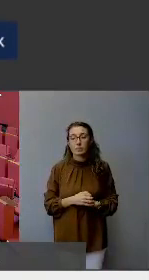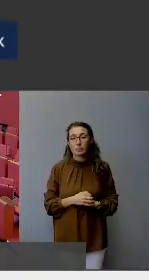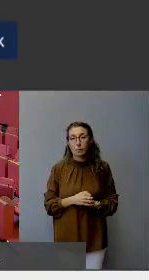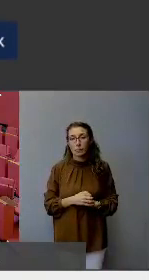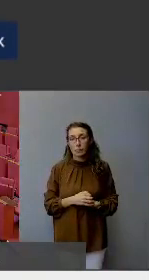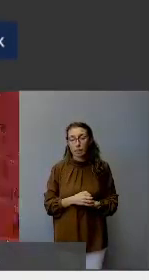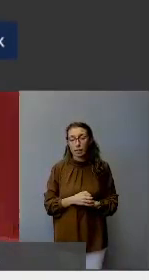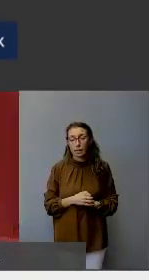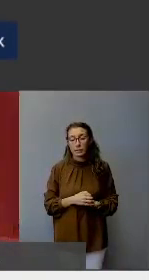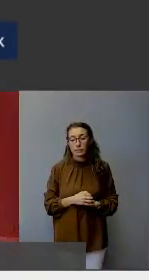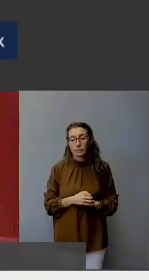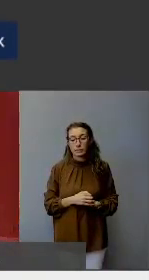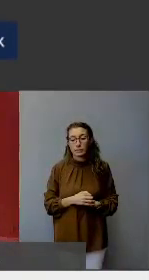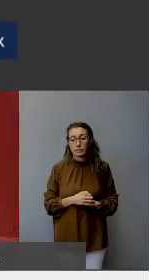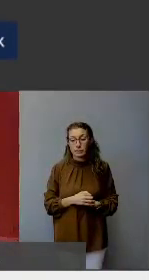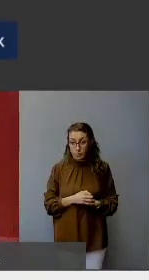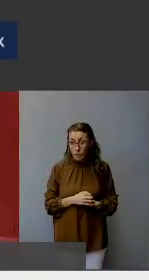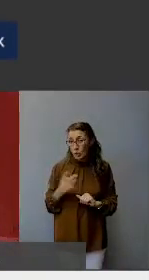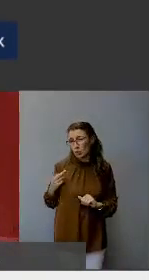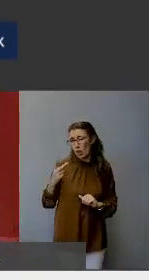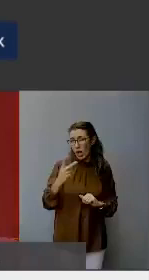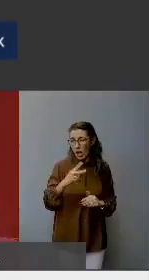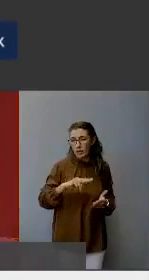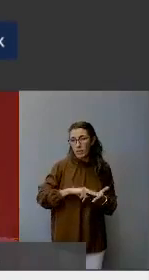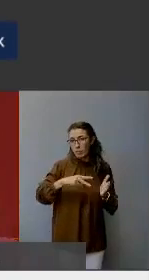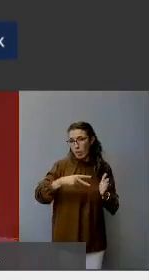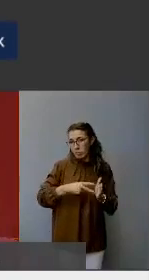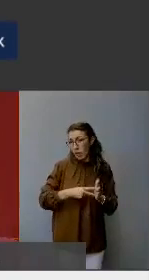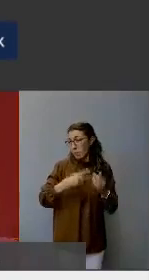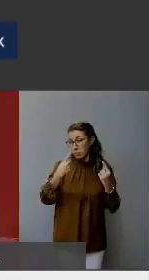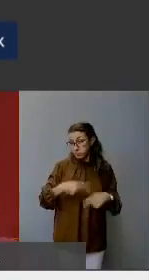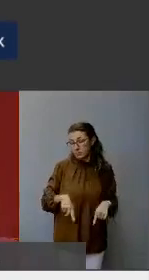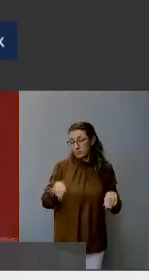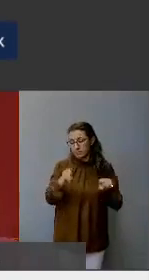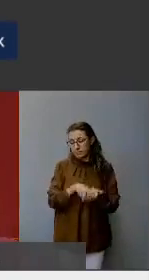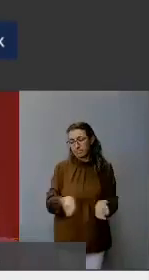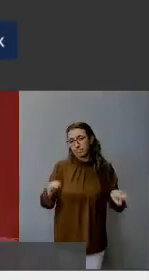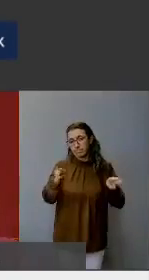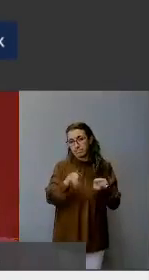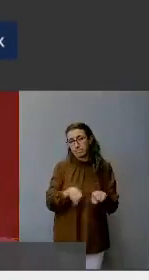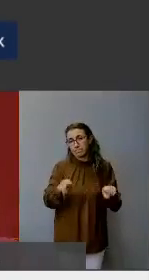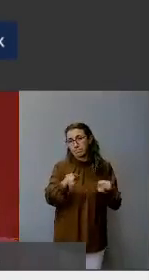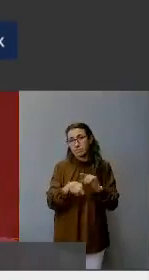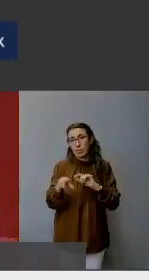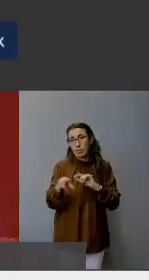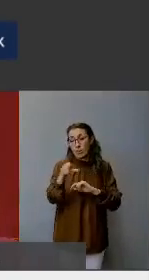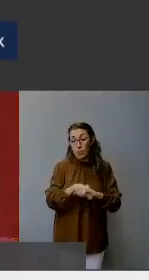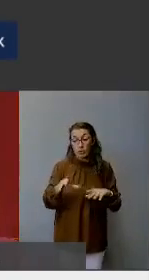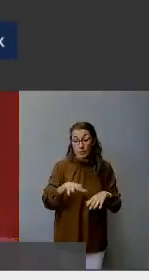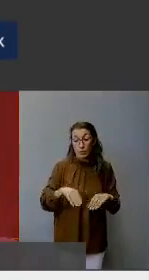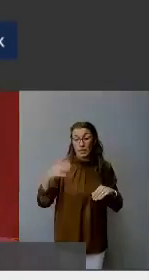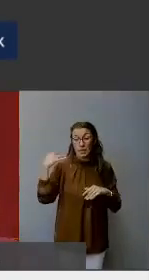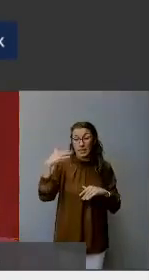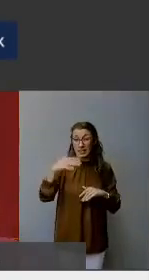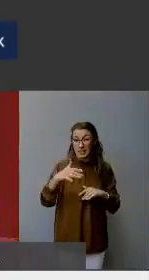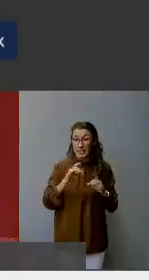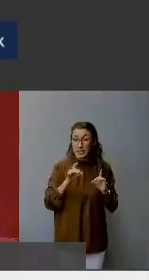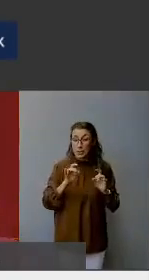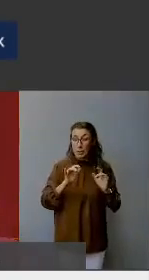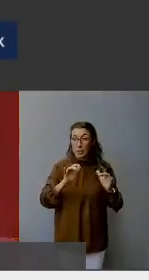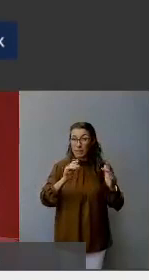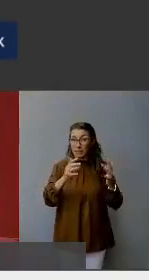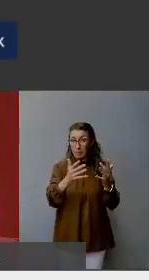circa da due anni perché da quando c'è stata la pandemia prevalentemente è insorta un po la